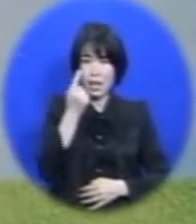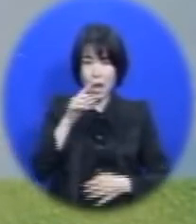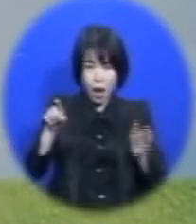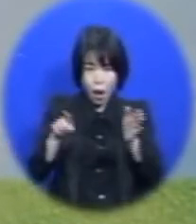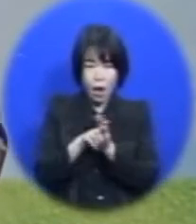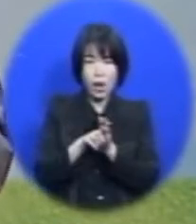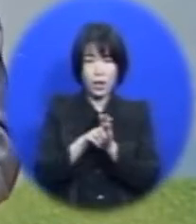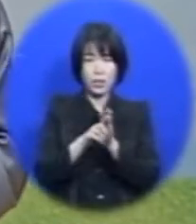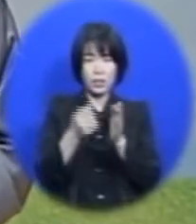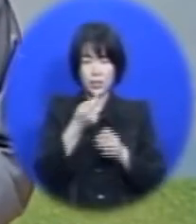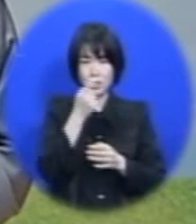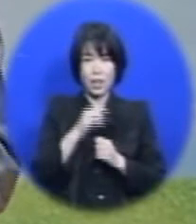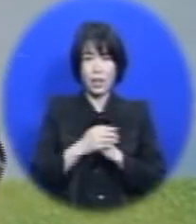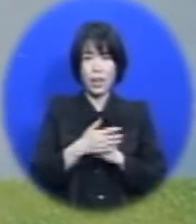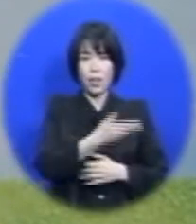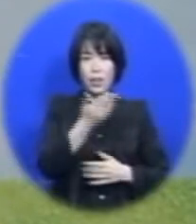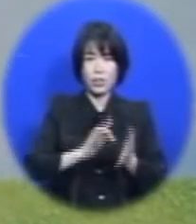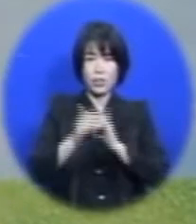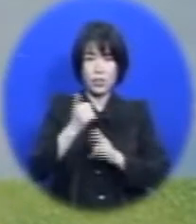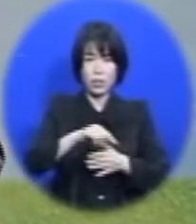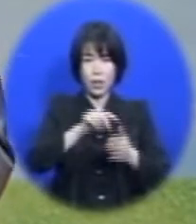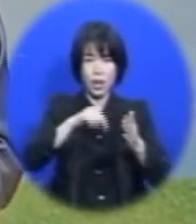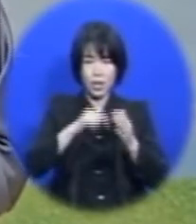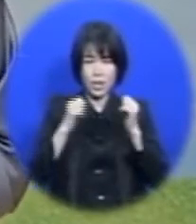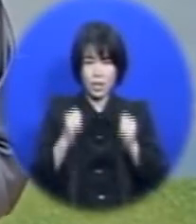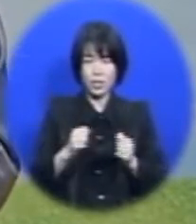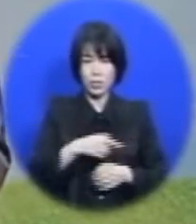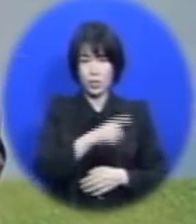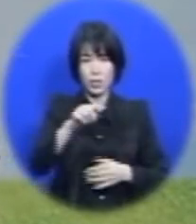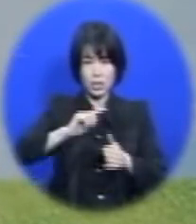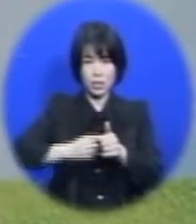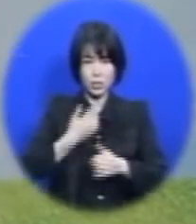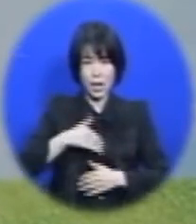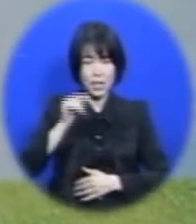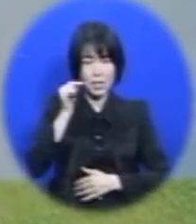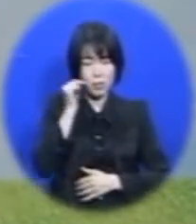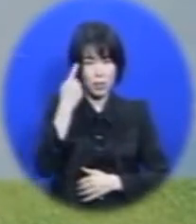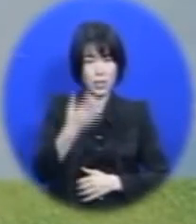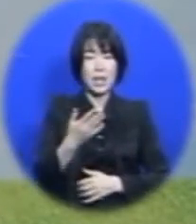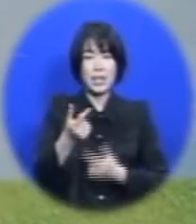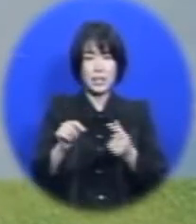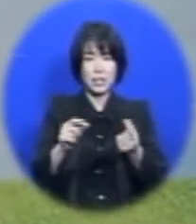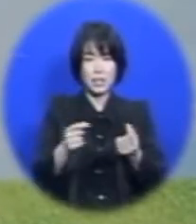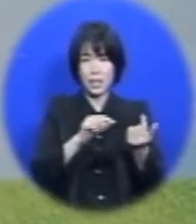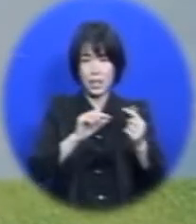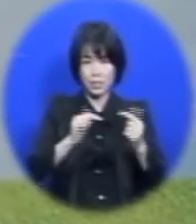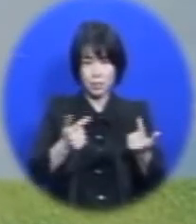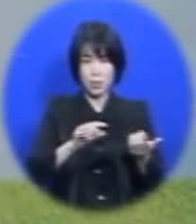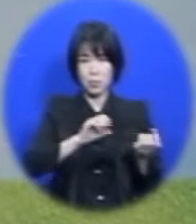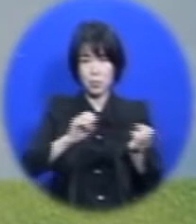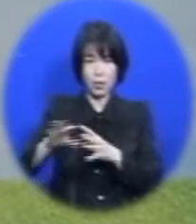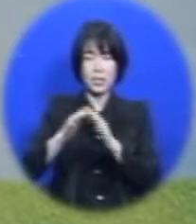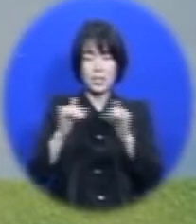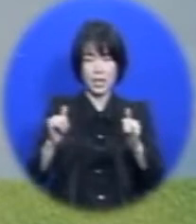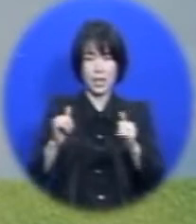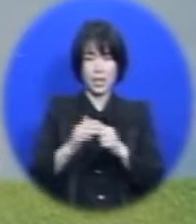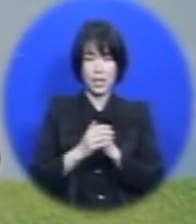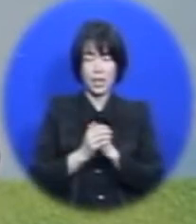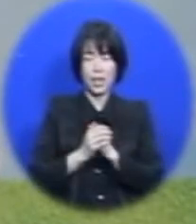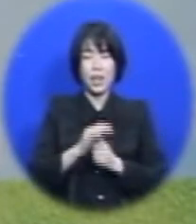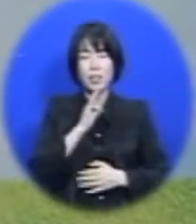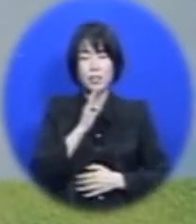예수 그리스도께서 너희 안에 계신 줄을 너희가 스스로 알지 못하느냐? 그렇지 않으면 너희는 버림받은 자니라. 정말